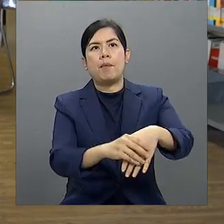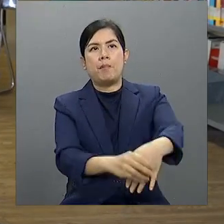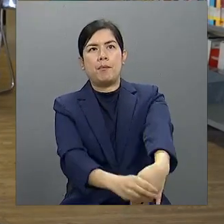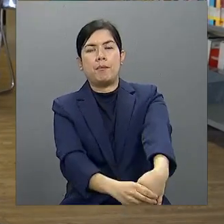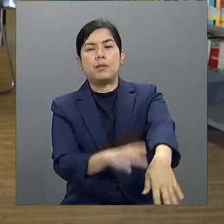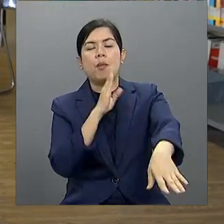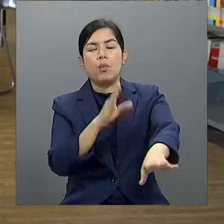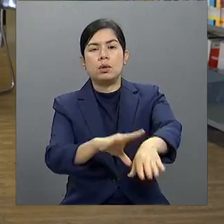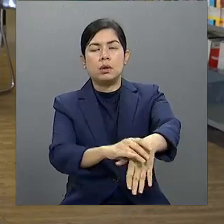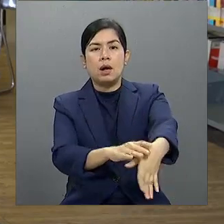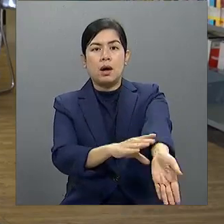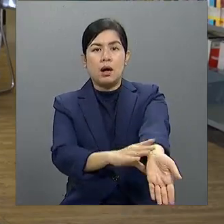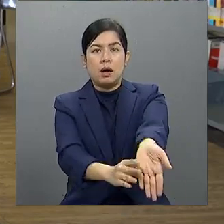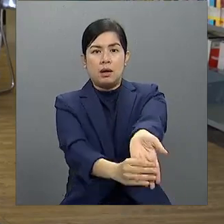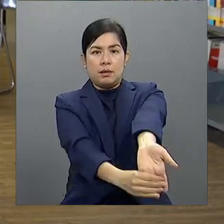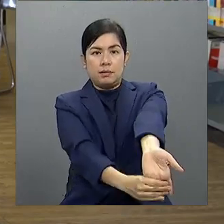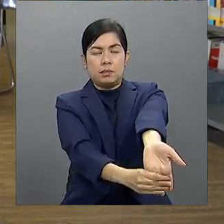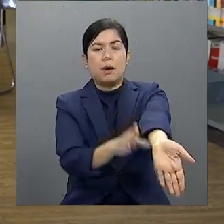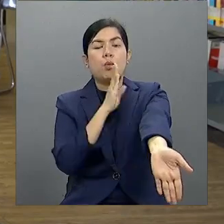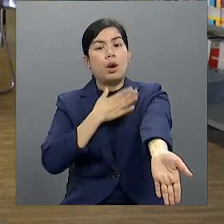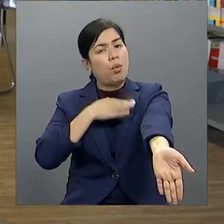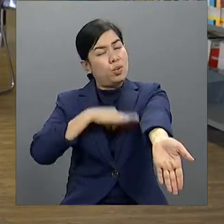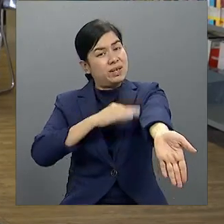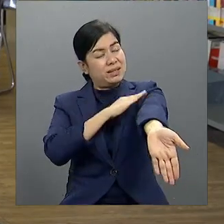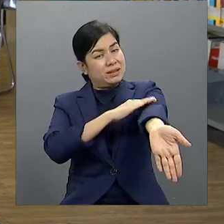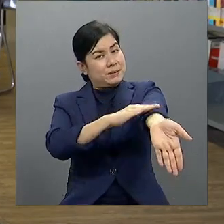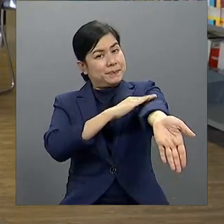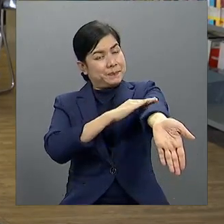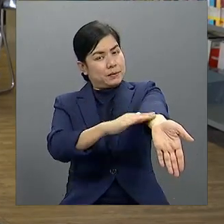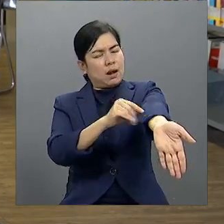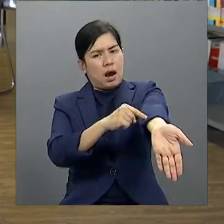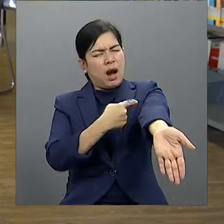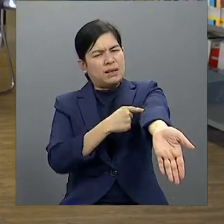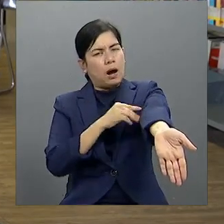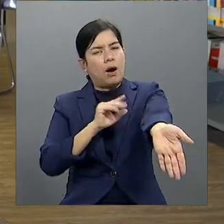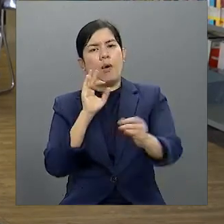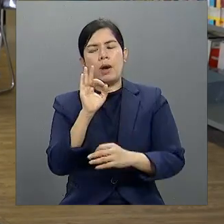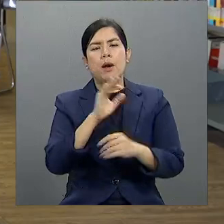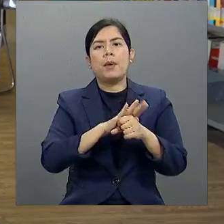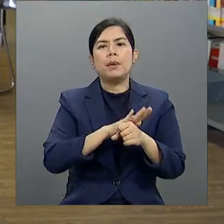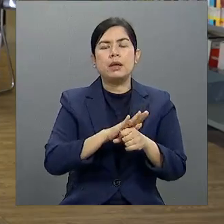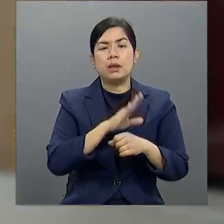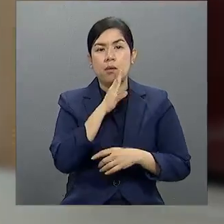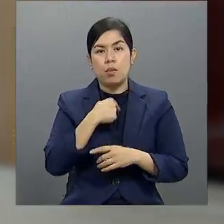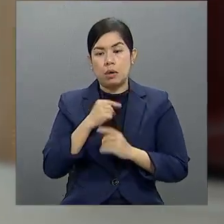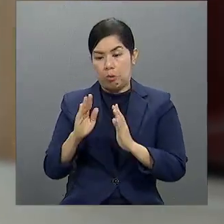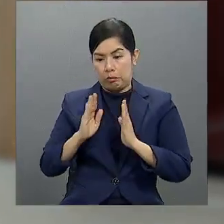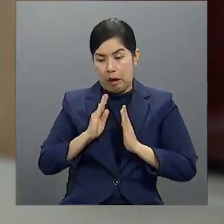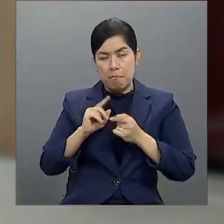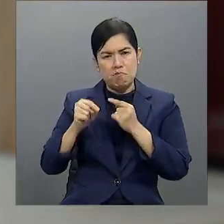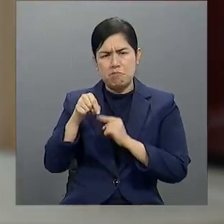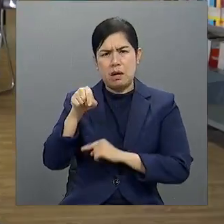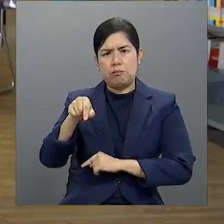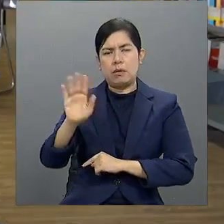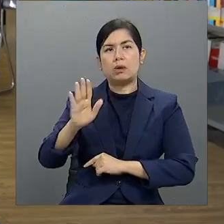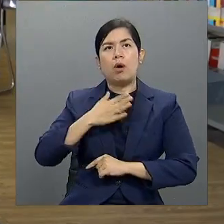ว้ประมาณปกติก็10ถึง20 คือบางทีเห็นเพื่อนทำได้เยอะๆเนี่ยไม่ได้หมายความว่าเราจะทำได้เหมือนเพื่อนฉะนั้นไม่ต้องไปทำตามของเขา เอาเท่าที่เราทำ